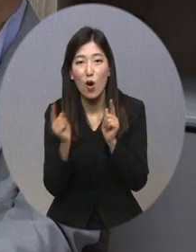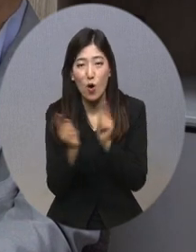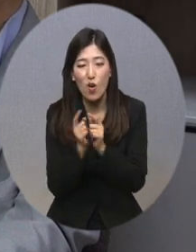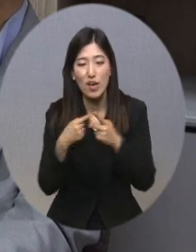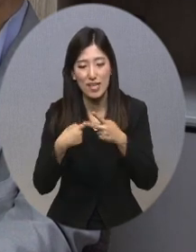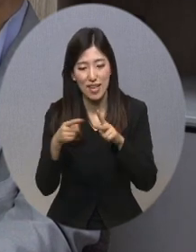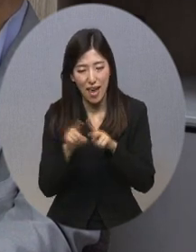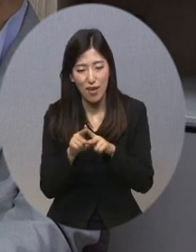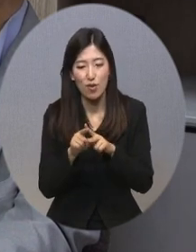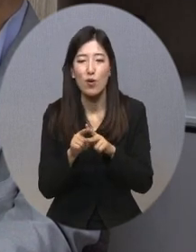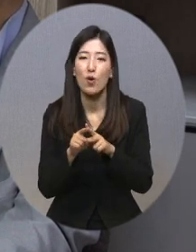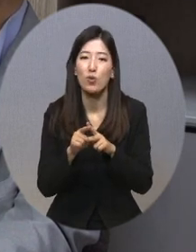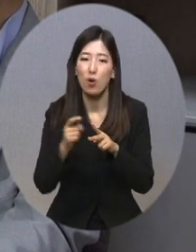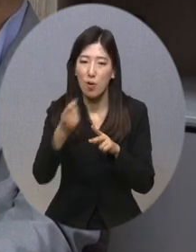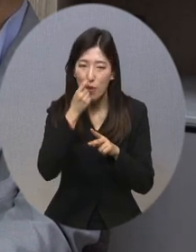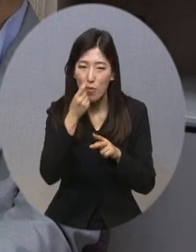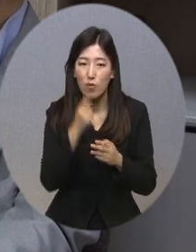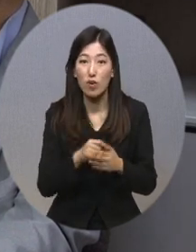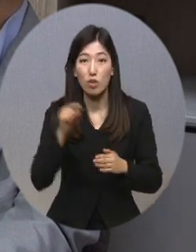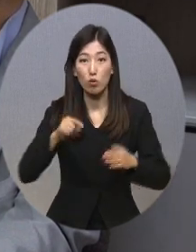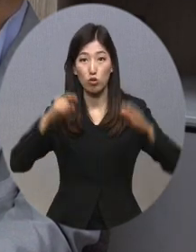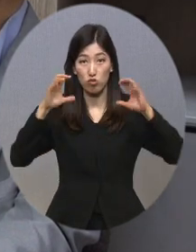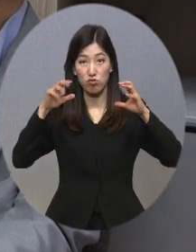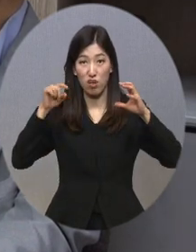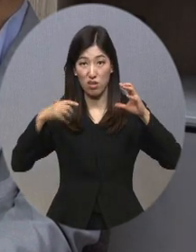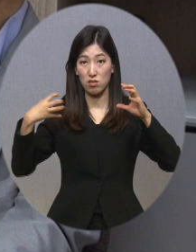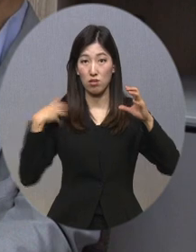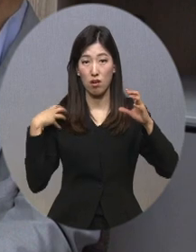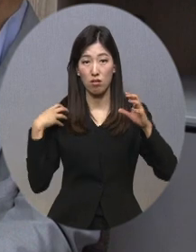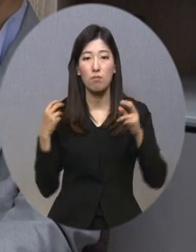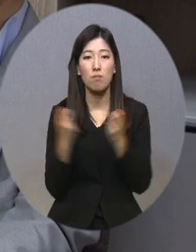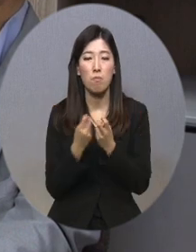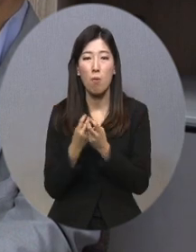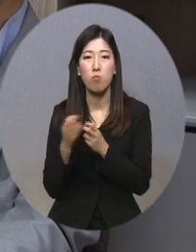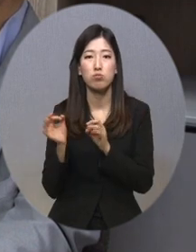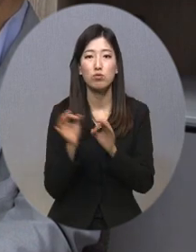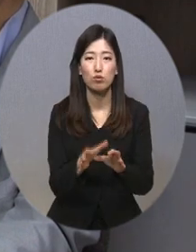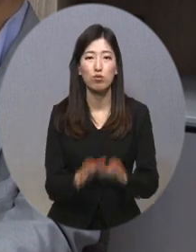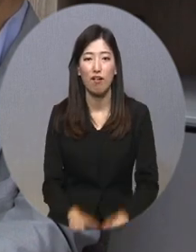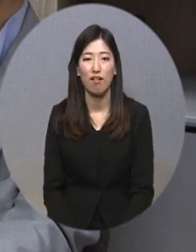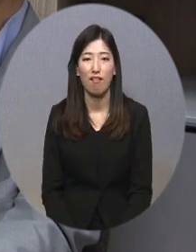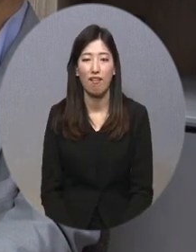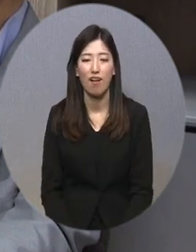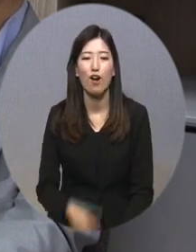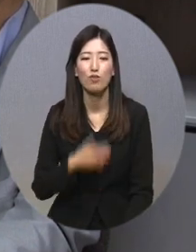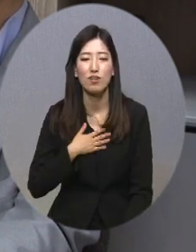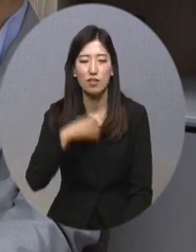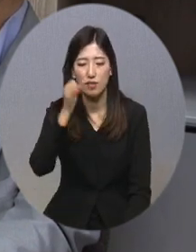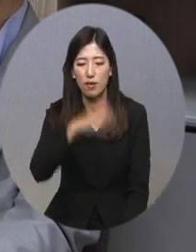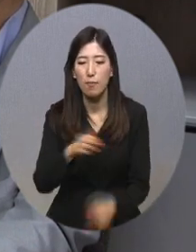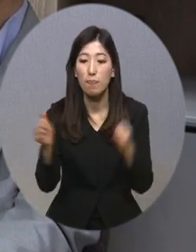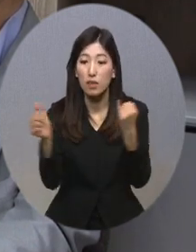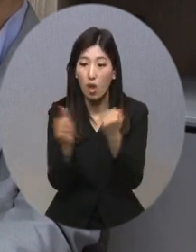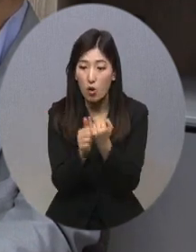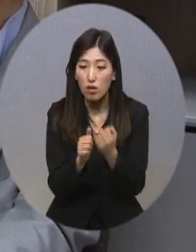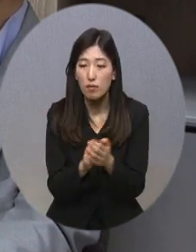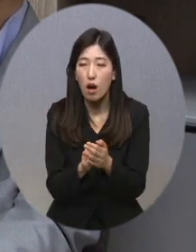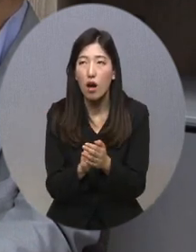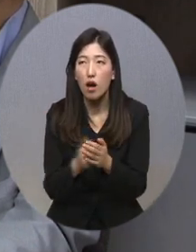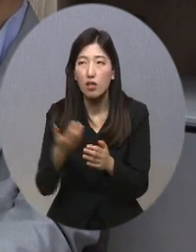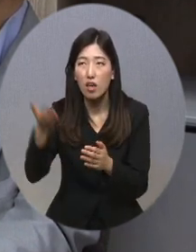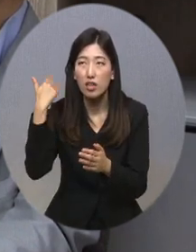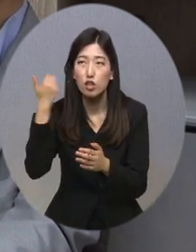그렇죠. 그거를 그런 국가적인 방법으로 하고 있는 거예요, 그들은. 우리는 그냥 결혼하면 그냥 이렇게 대충 들은